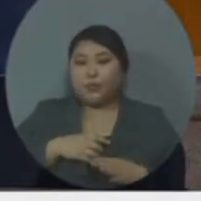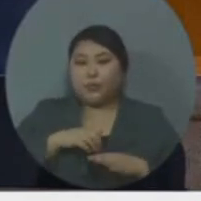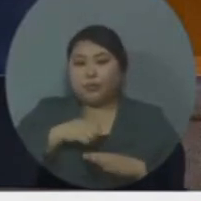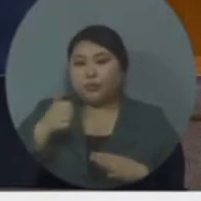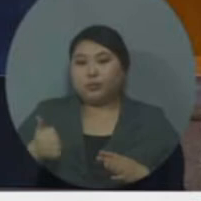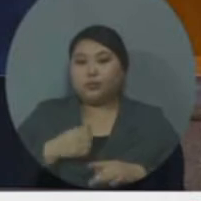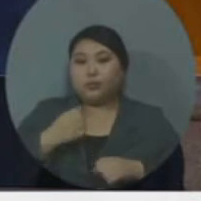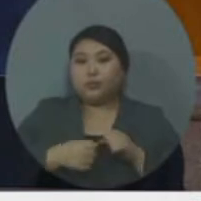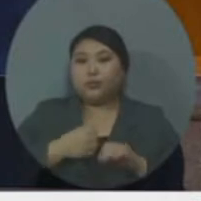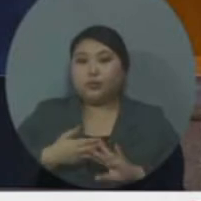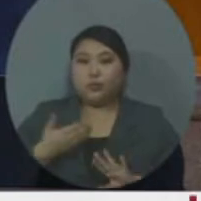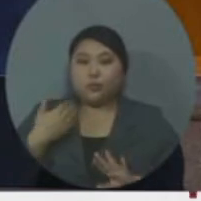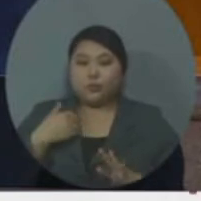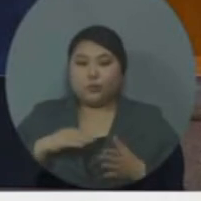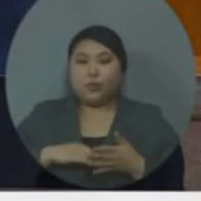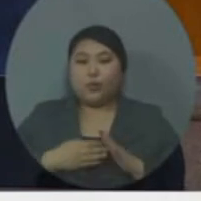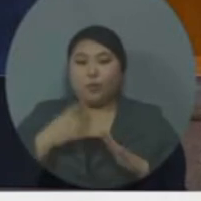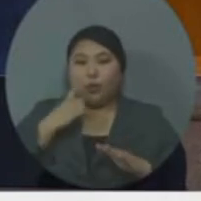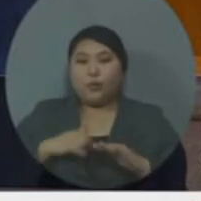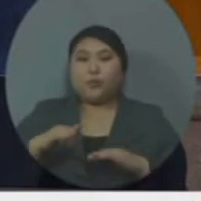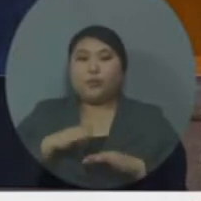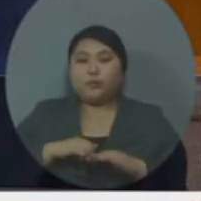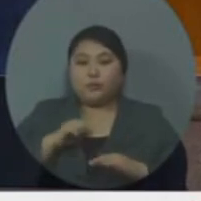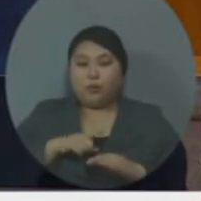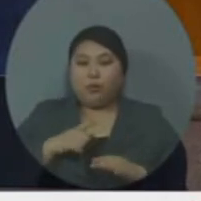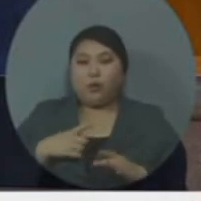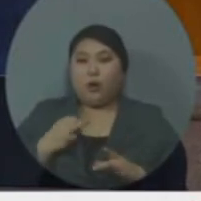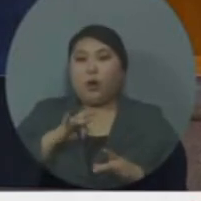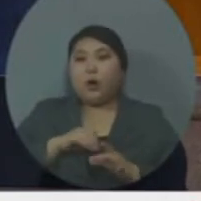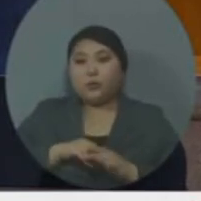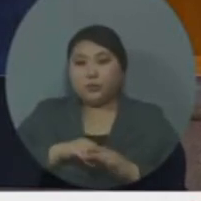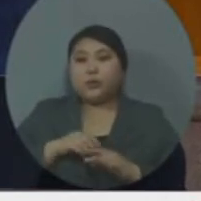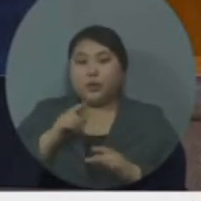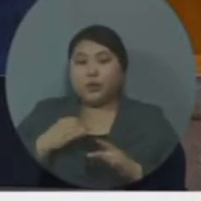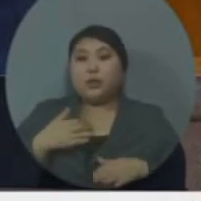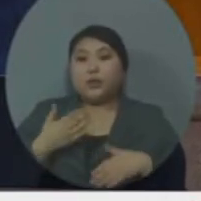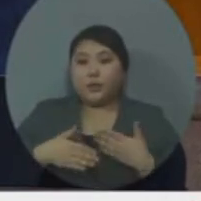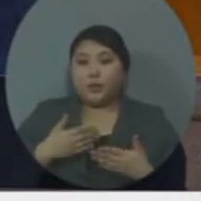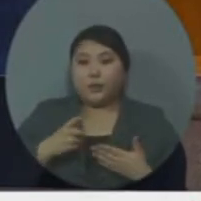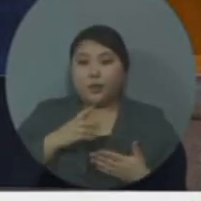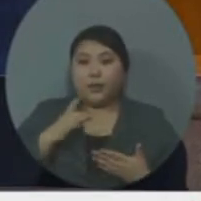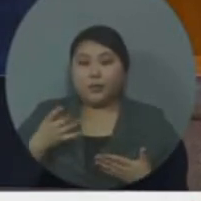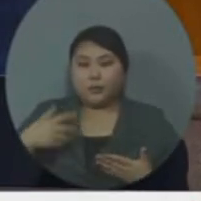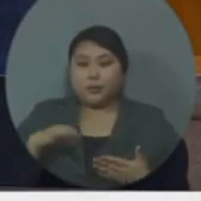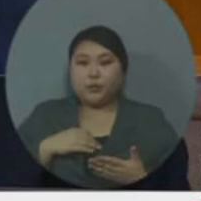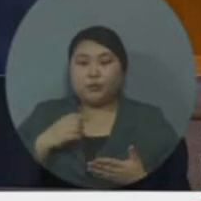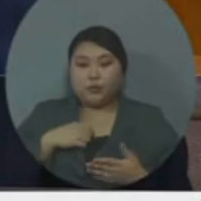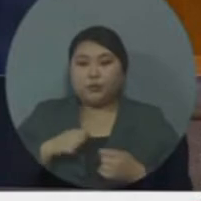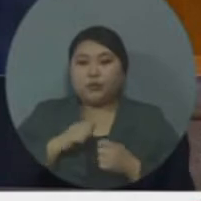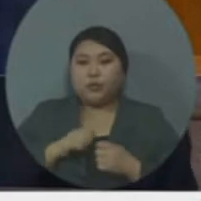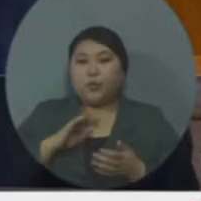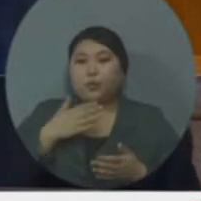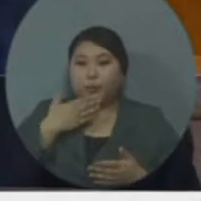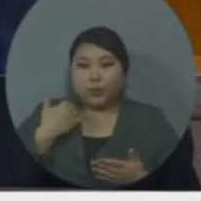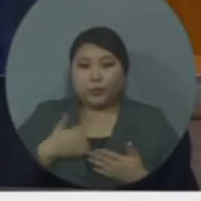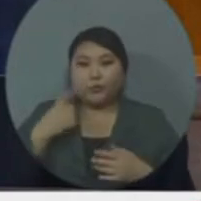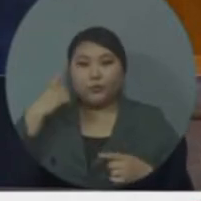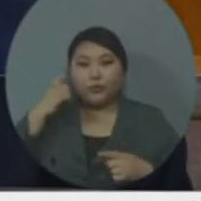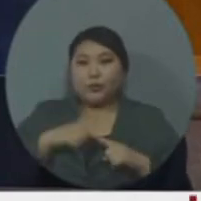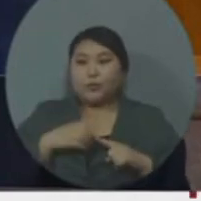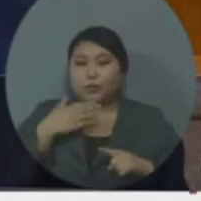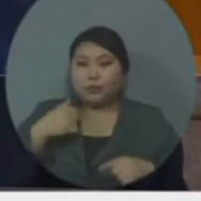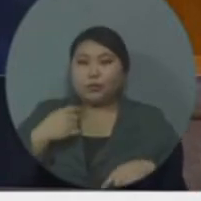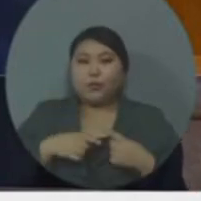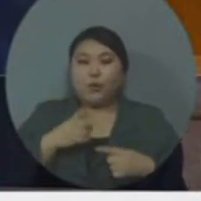төлөвлөж Монгол улсын газар зохион байгуулалтанд оруулдаг бол ингээд ирэхэд эдгээр төлөвлөлт байхгүй, зориг байхгүй тухайн юм байдлаар